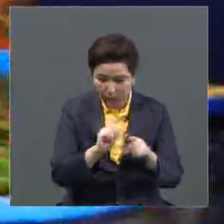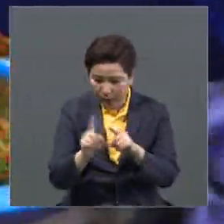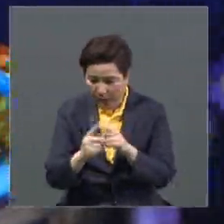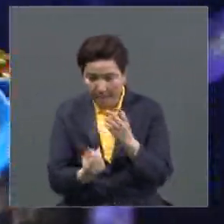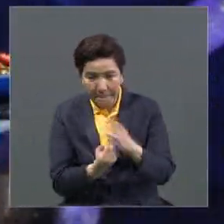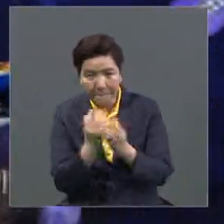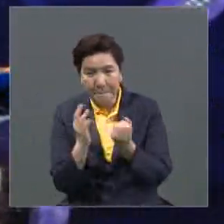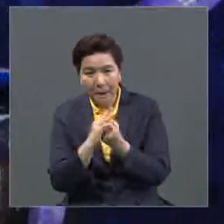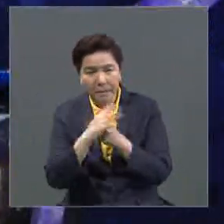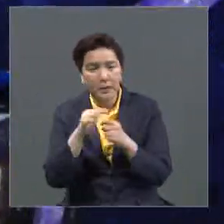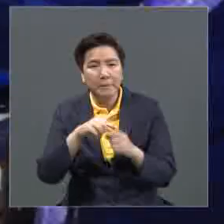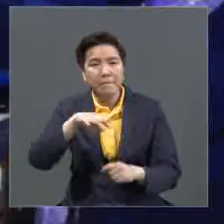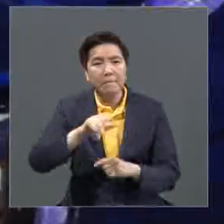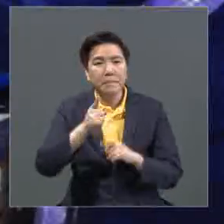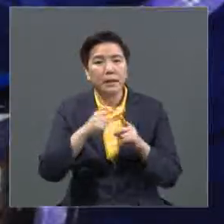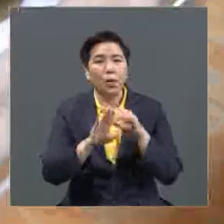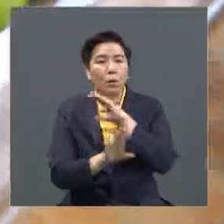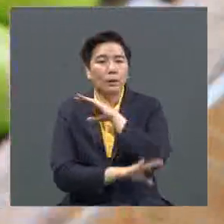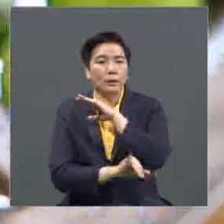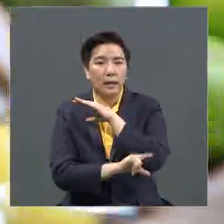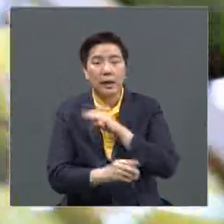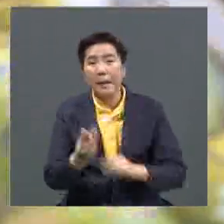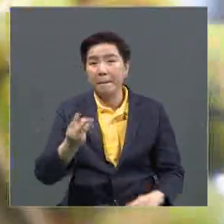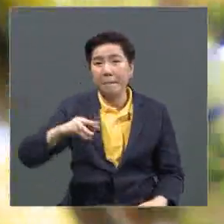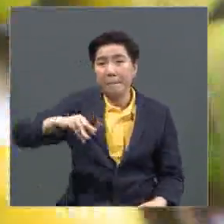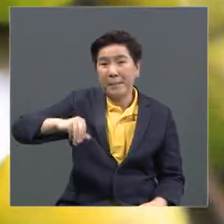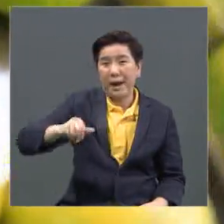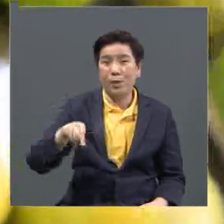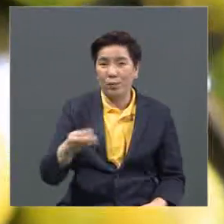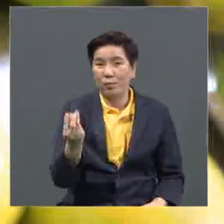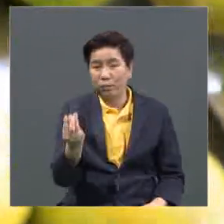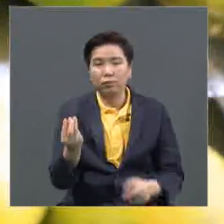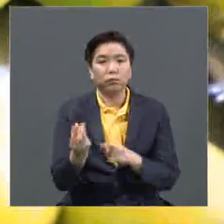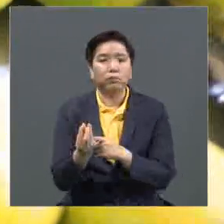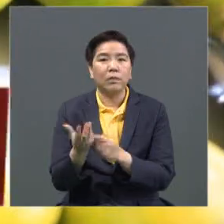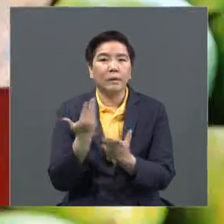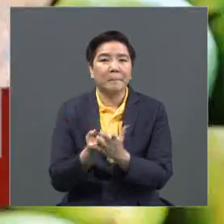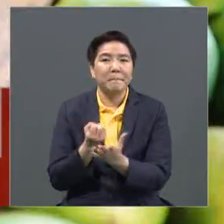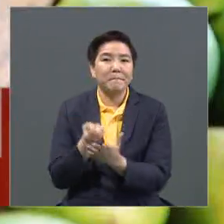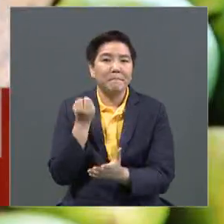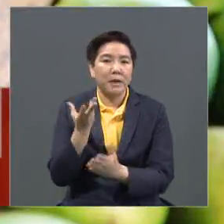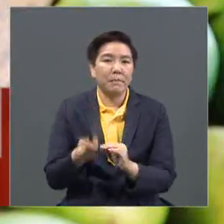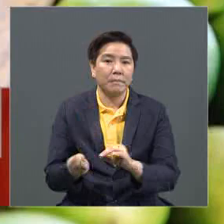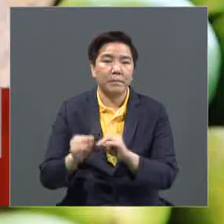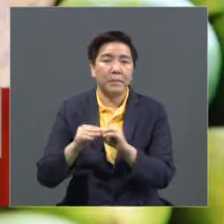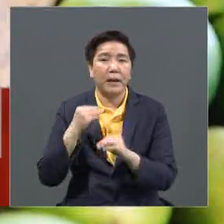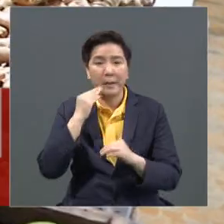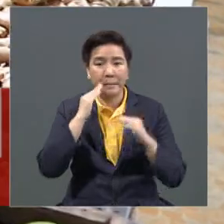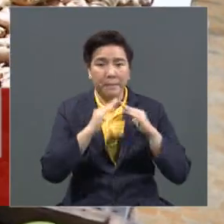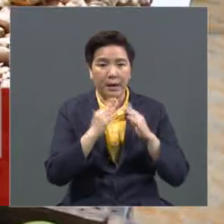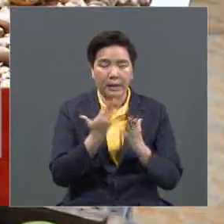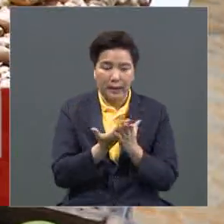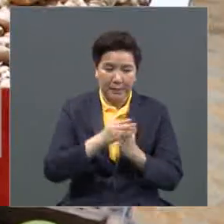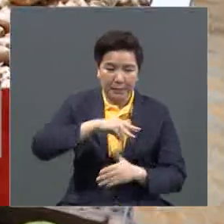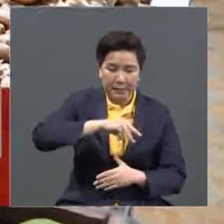มะนาวที่ตลาดเมืองใหม่ยะลาพบนะครับว่าราคามะนาวนี้ยังคงปรับตัวสูงขึ้นขึ้เช่นมะนาวบ้านหรือมะนาว